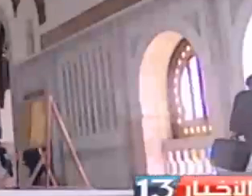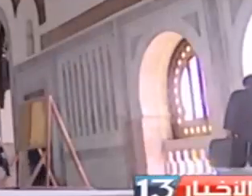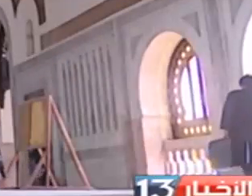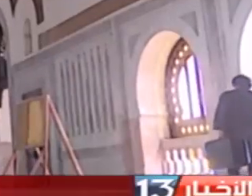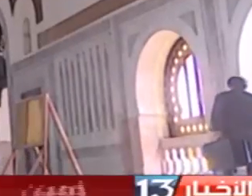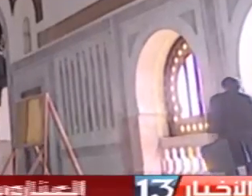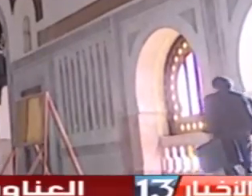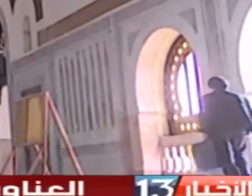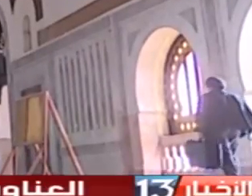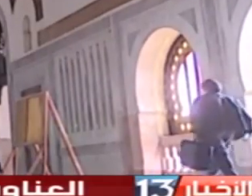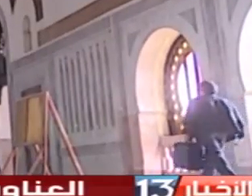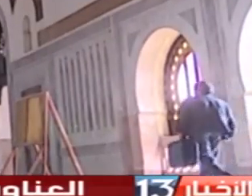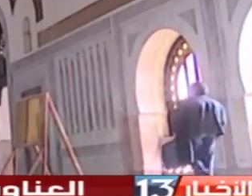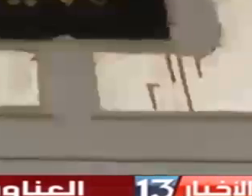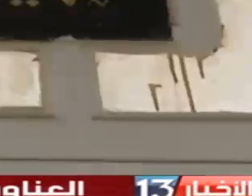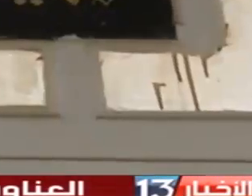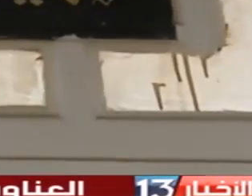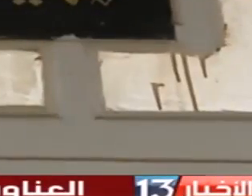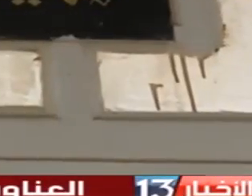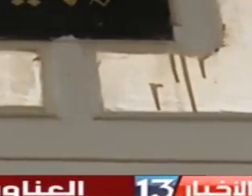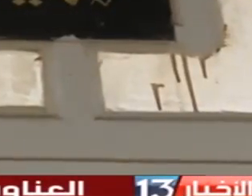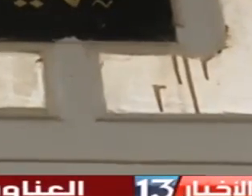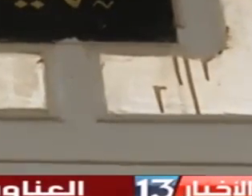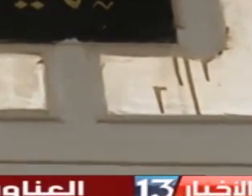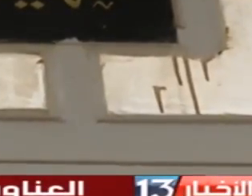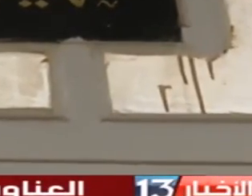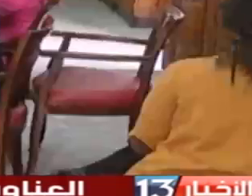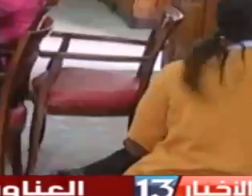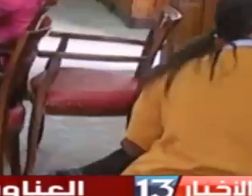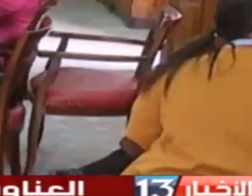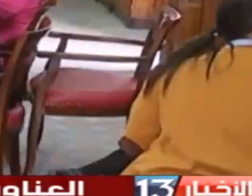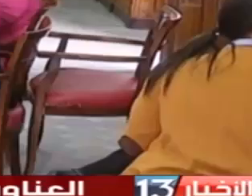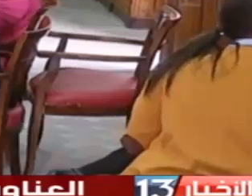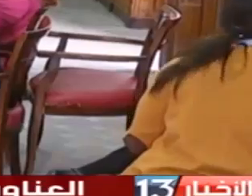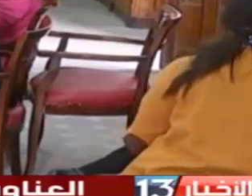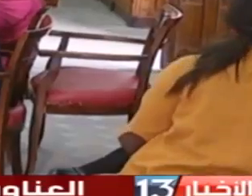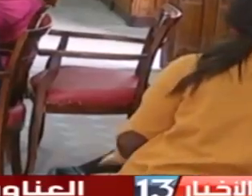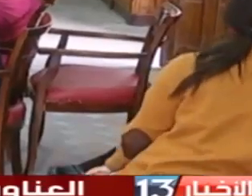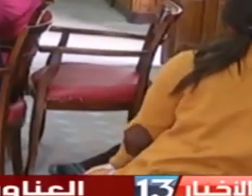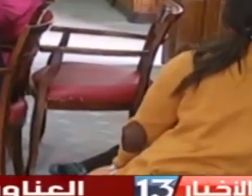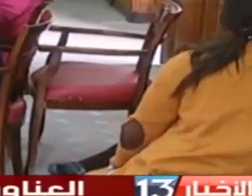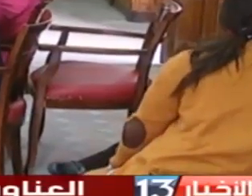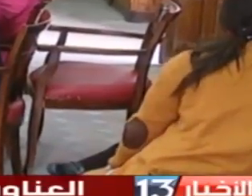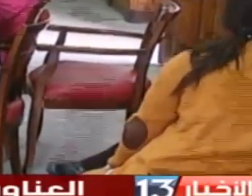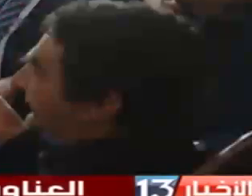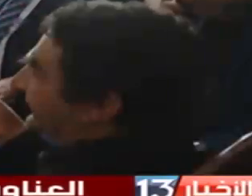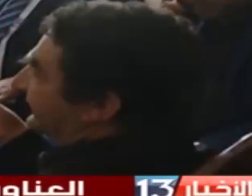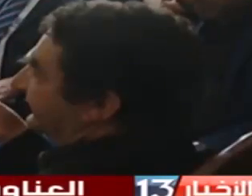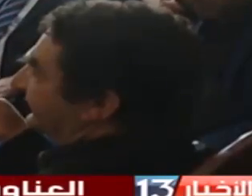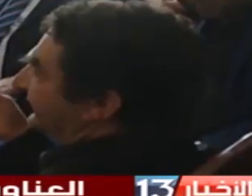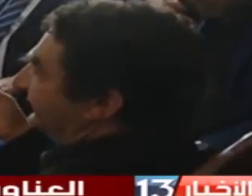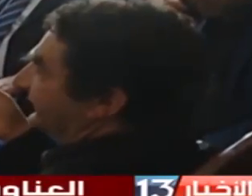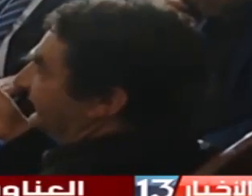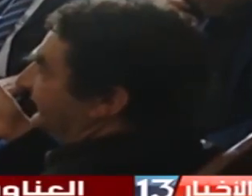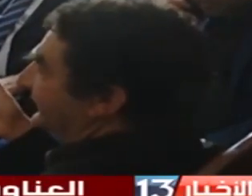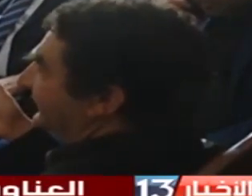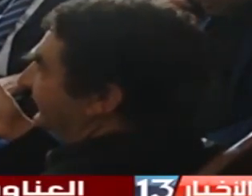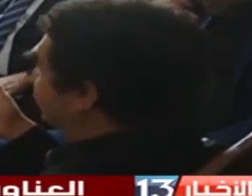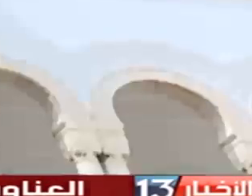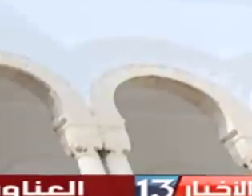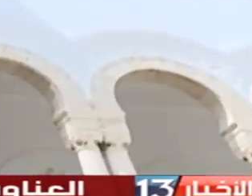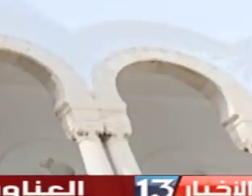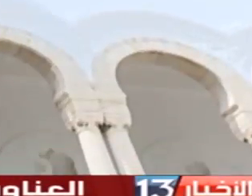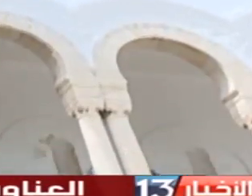ارهابي المحامون ينفذون اضرابا عاما حضوريا بكافه المحاكم بجهات الجمهوريه في اطار سلسله من